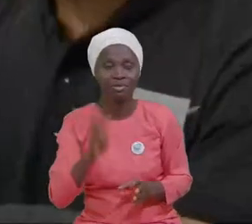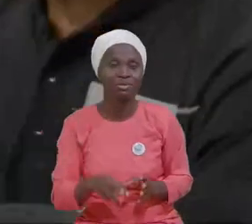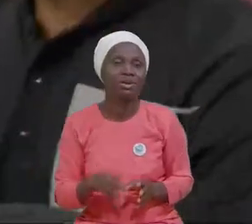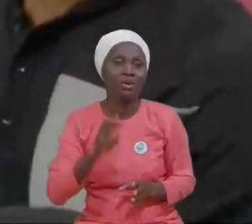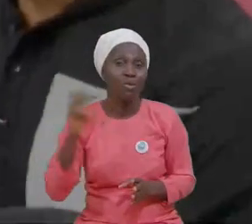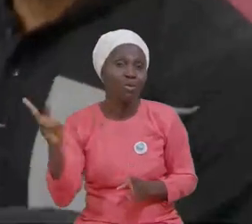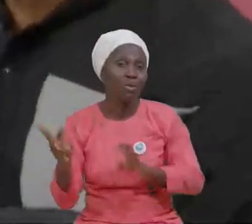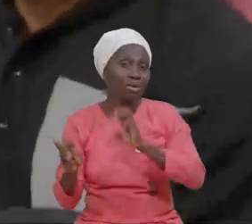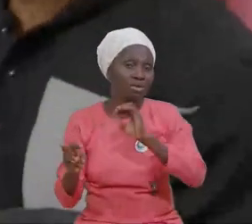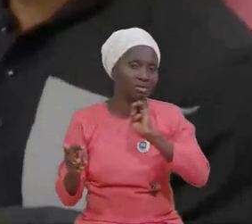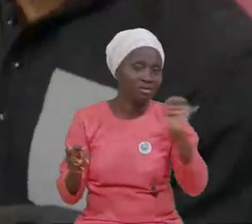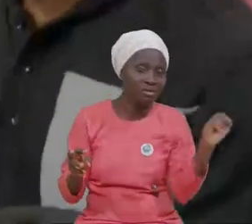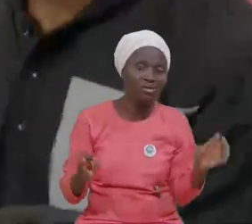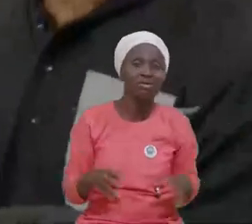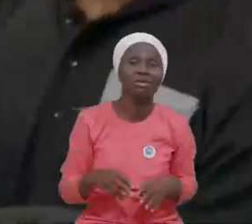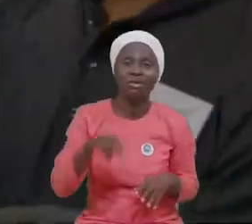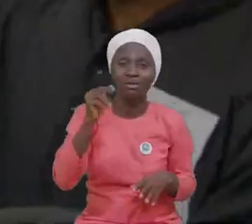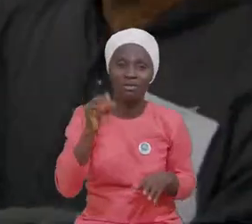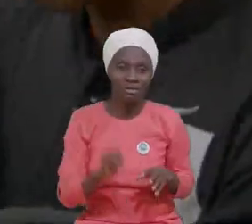Au nord-ouest.